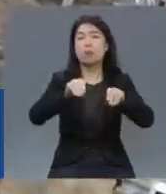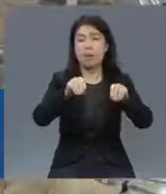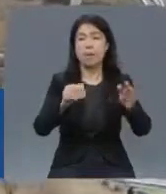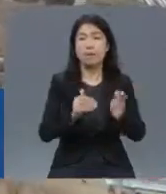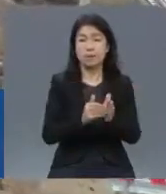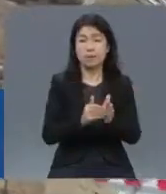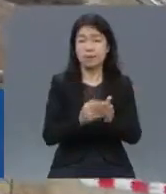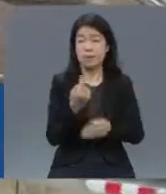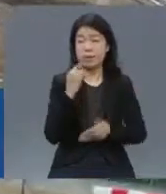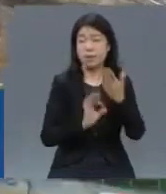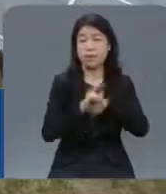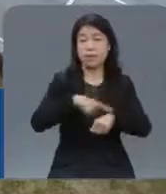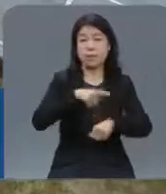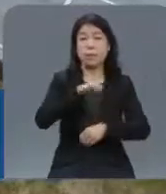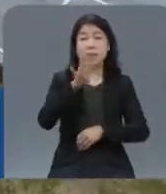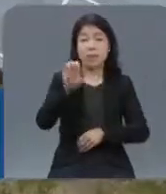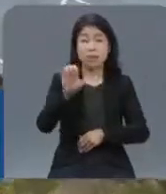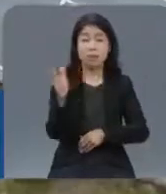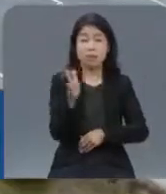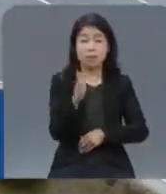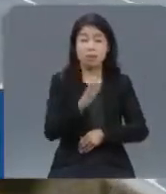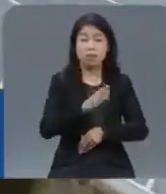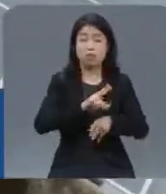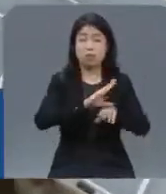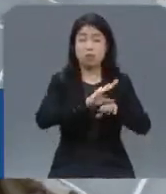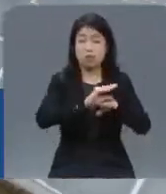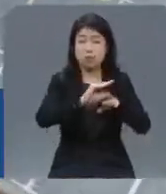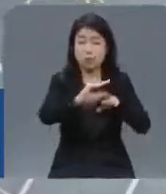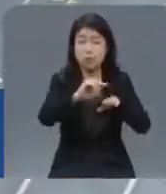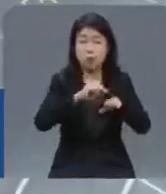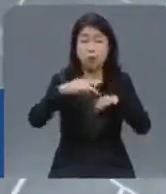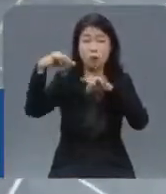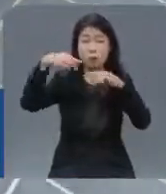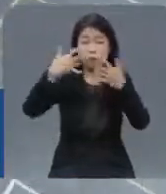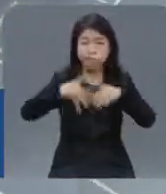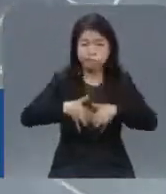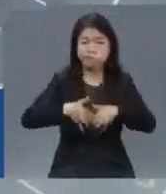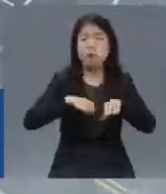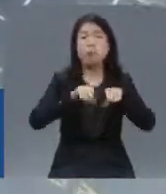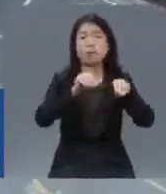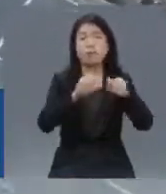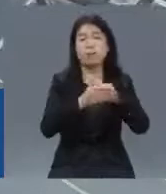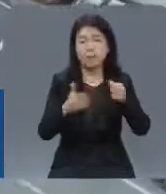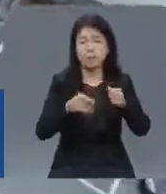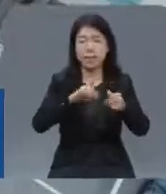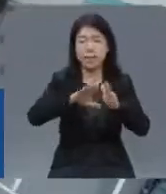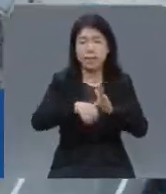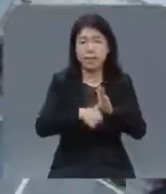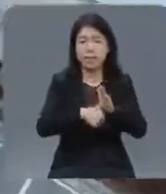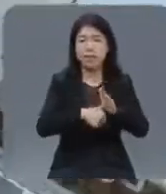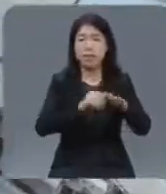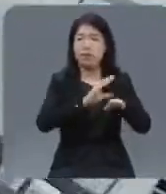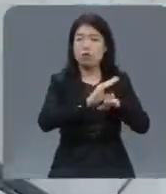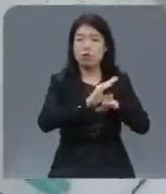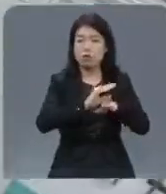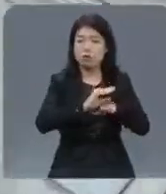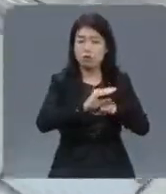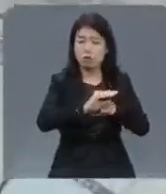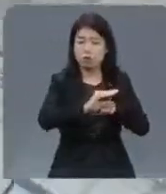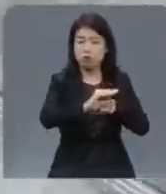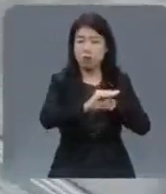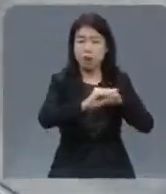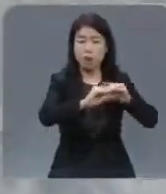어디 오전 11시 4 좁은 스카이 큐브 한때가 통신 장애 로 멈춰 사면서 당시의 큐브 레이드 5 냉 중이던 다른